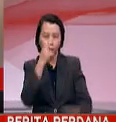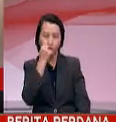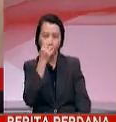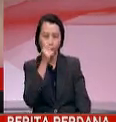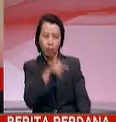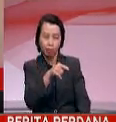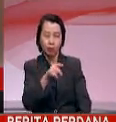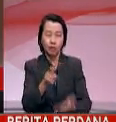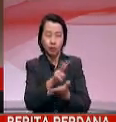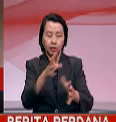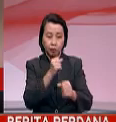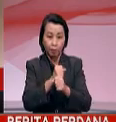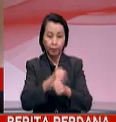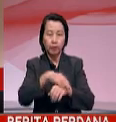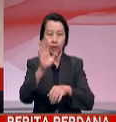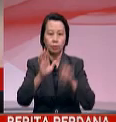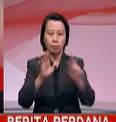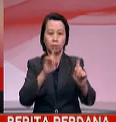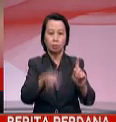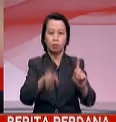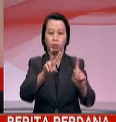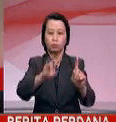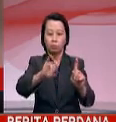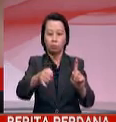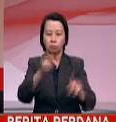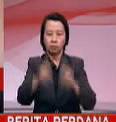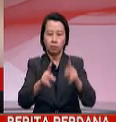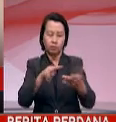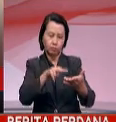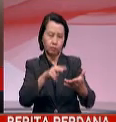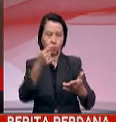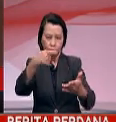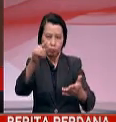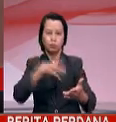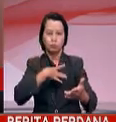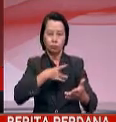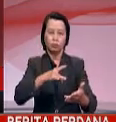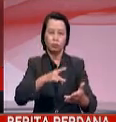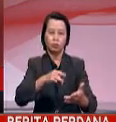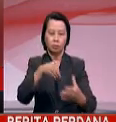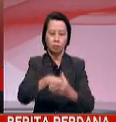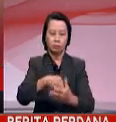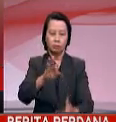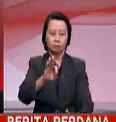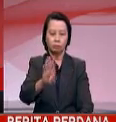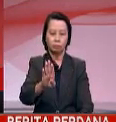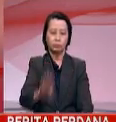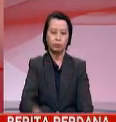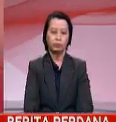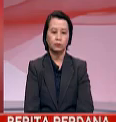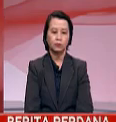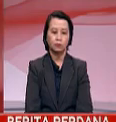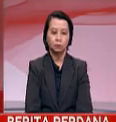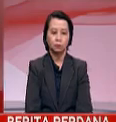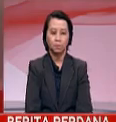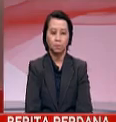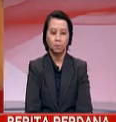menyebabkan video berkenaan mendapat lebih 1.2 juta tanda suka di laman sosial.